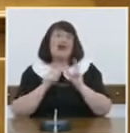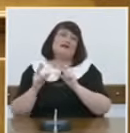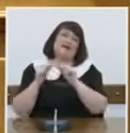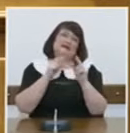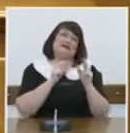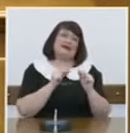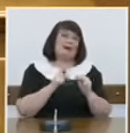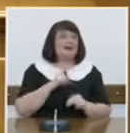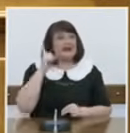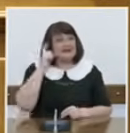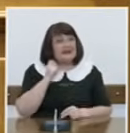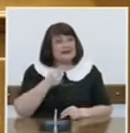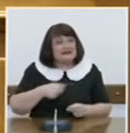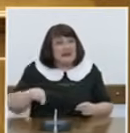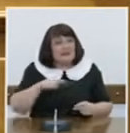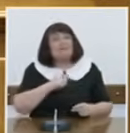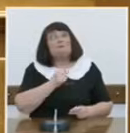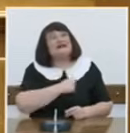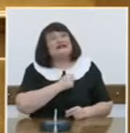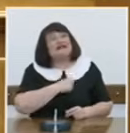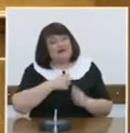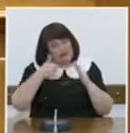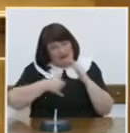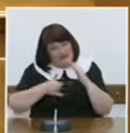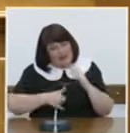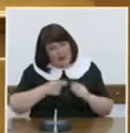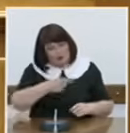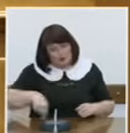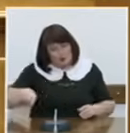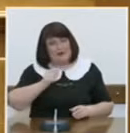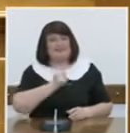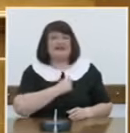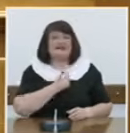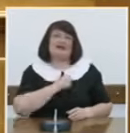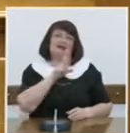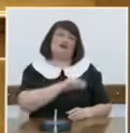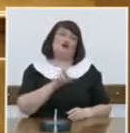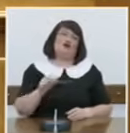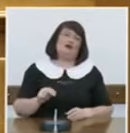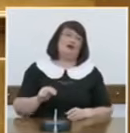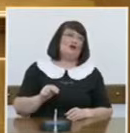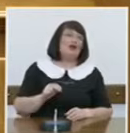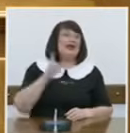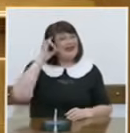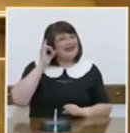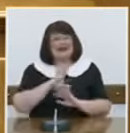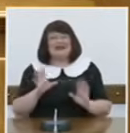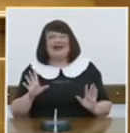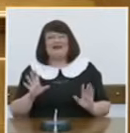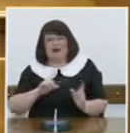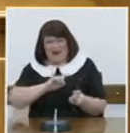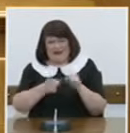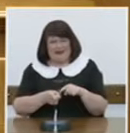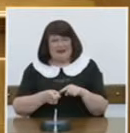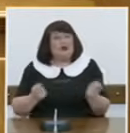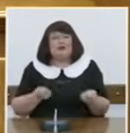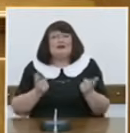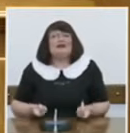εμείς πιστεύουμε ότι κατά βάθος και εσείς όλοι πιστεύετε στο ίδιο πράγμα. Δεν μπορώ να καταλάβω όμως γιατί κάνετε τα αντίθετα. Δεν μπορώ να αντιληφθώ